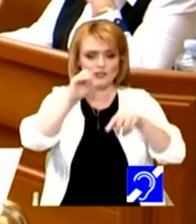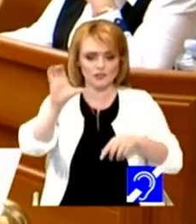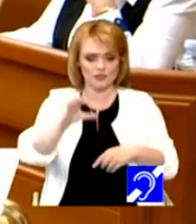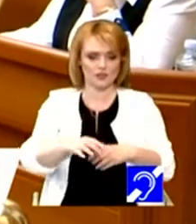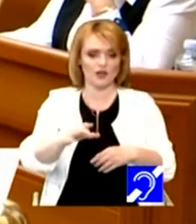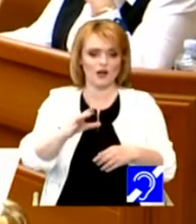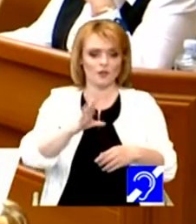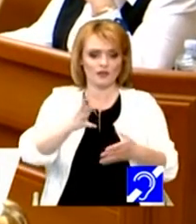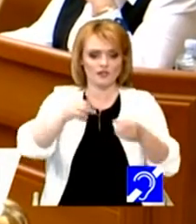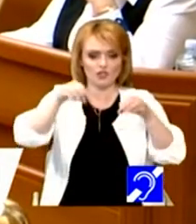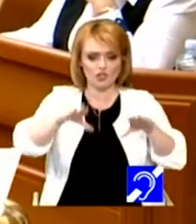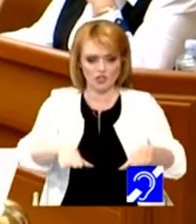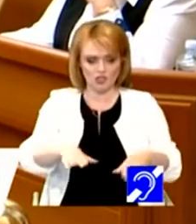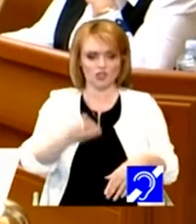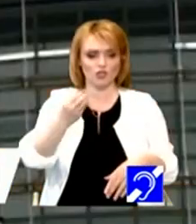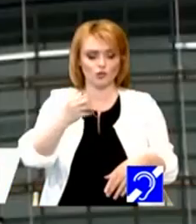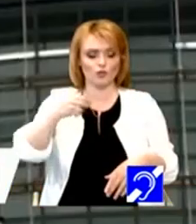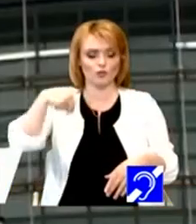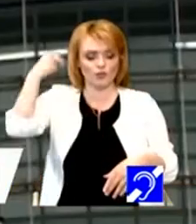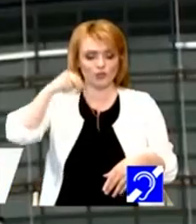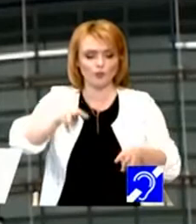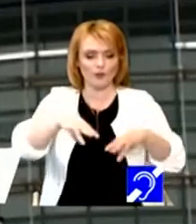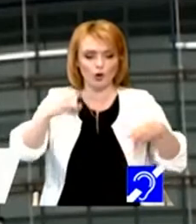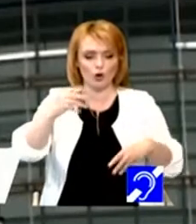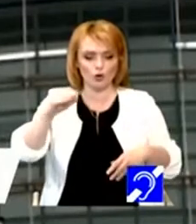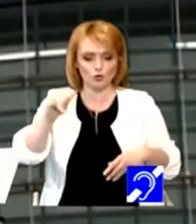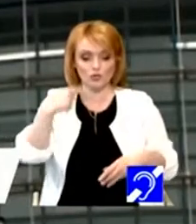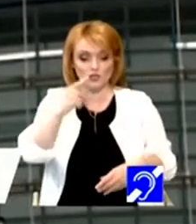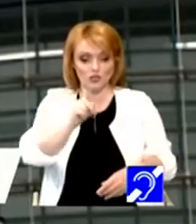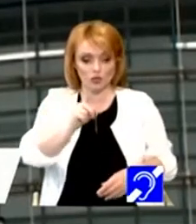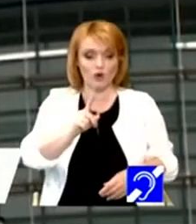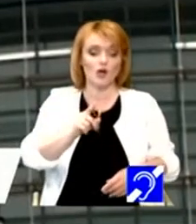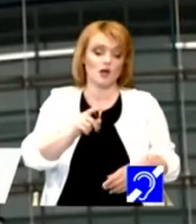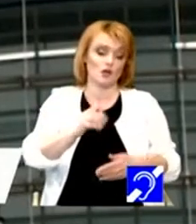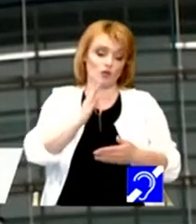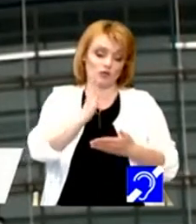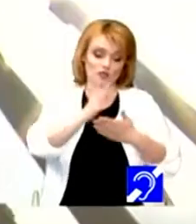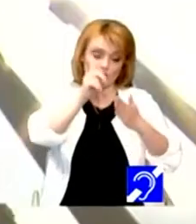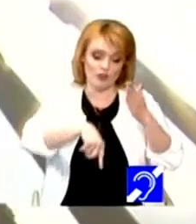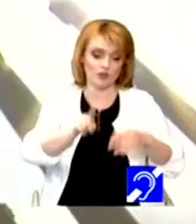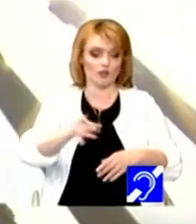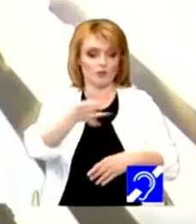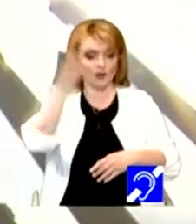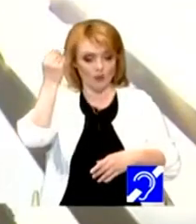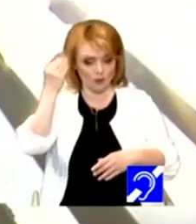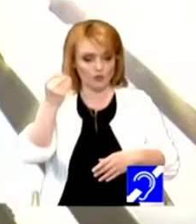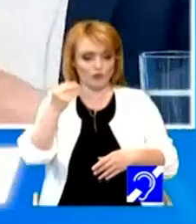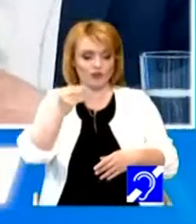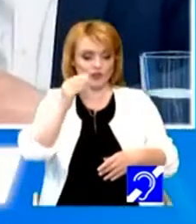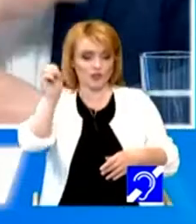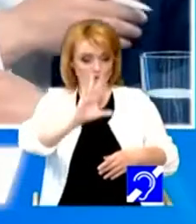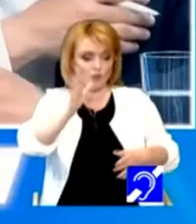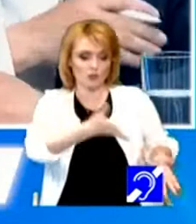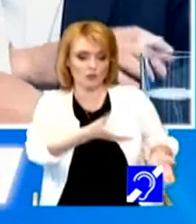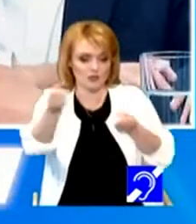sens. Totodată, Grosu s-a declarat optimist în vederea obținerii statutului de țară candidată la aderare. Noi nu cerem